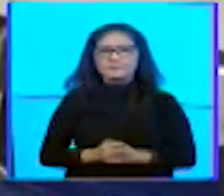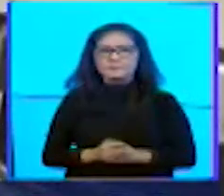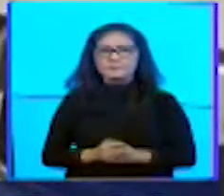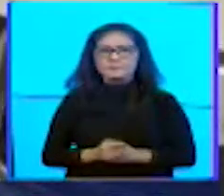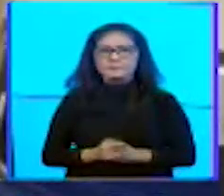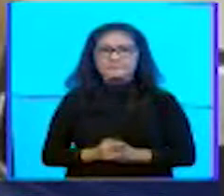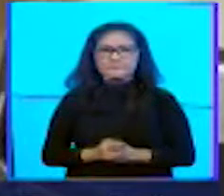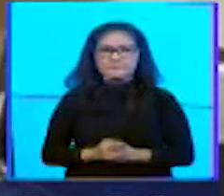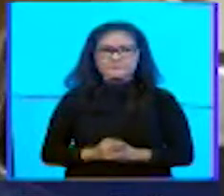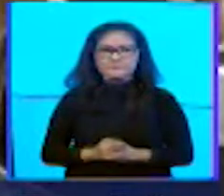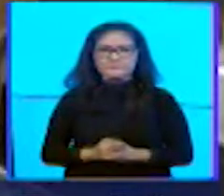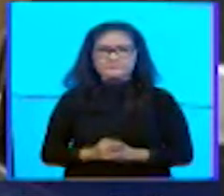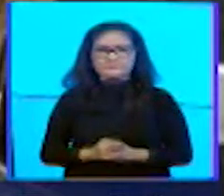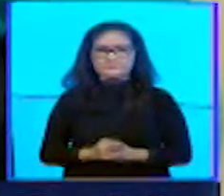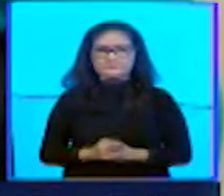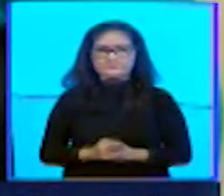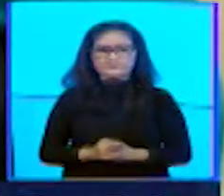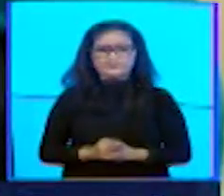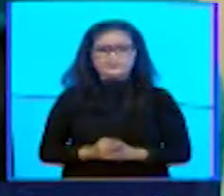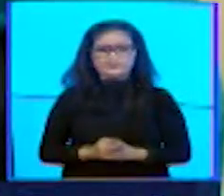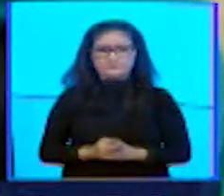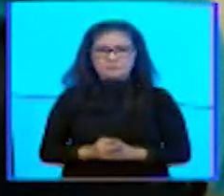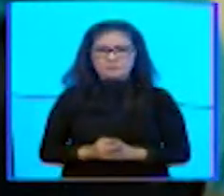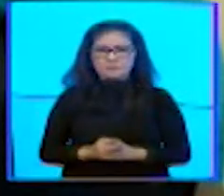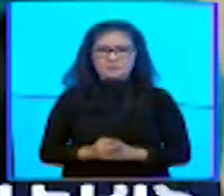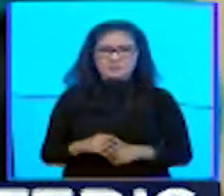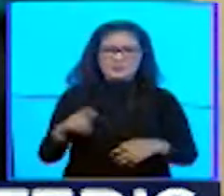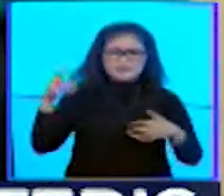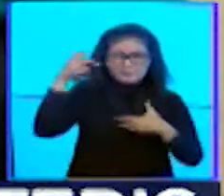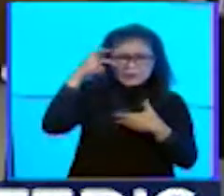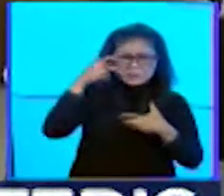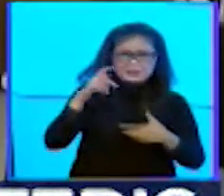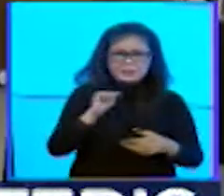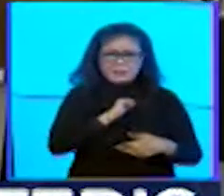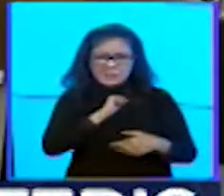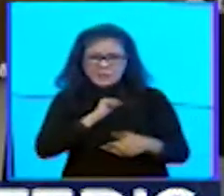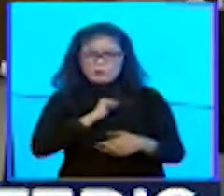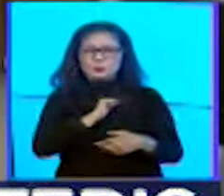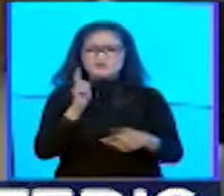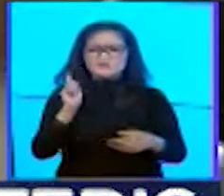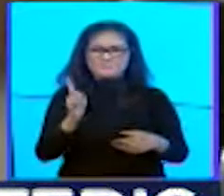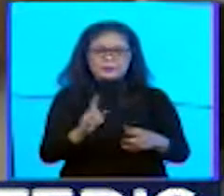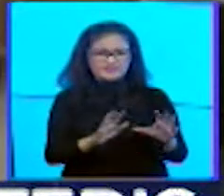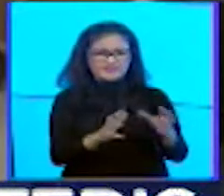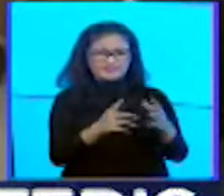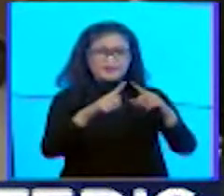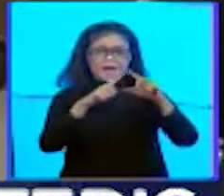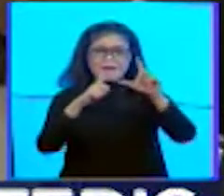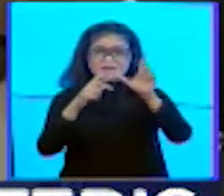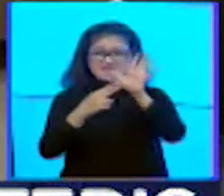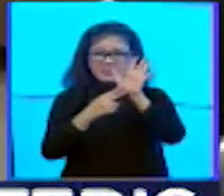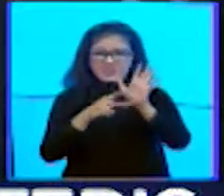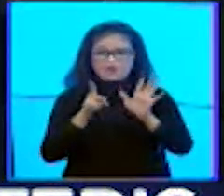Hai beragam ekspresi ketakutan sejumlah aparatur sipil negara saat mengikuti vaksinasi di Puskesmas karangreja Purbalingga Jawa Tengah